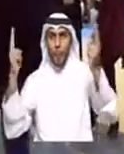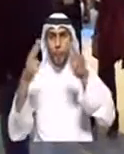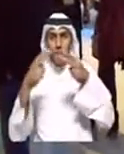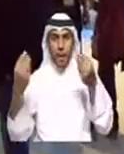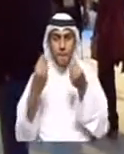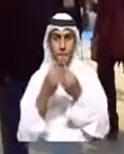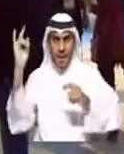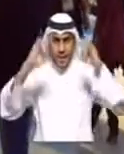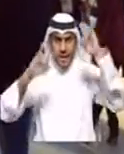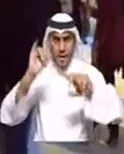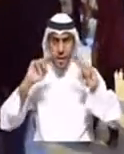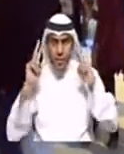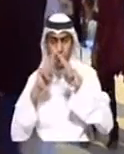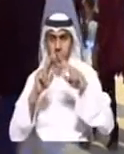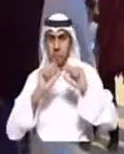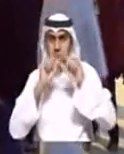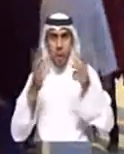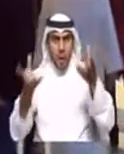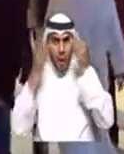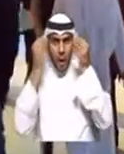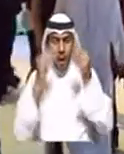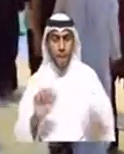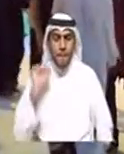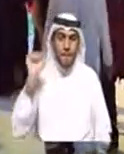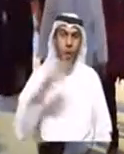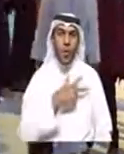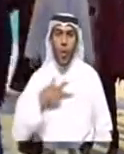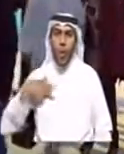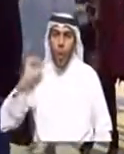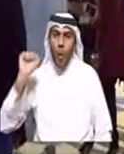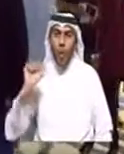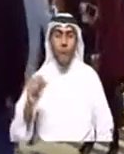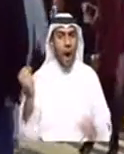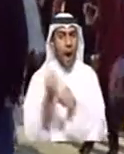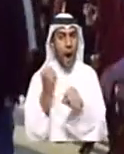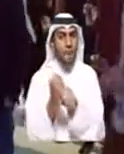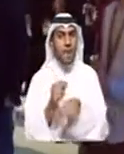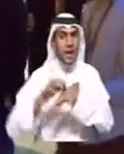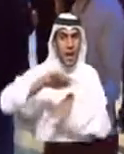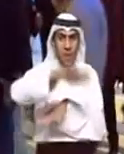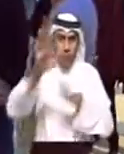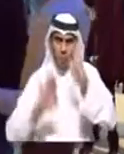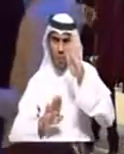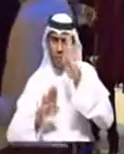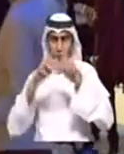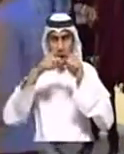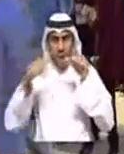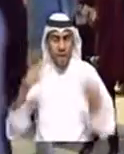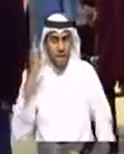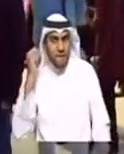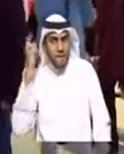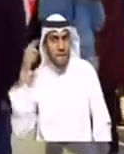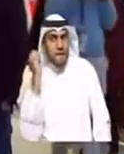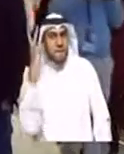جلب أفضل الممارسات الدولية في قطاع الاتصال الحكومي وبناء منظومة جديدة تستفيد